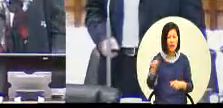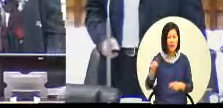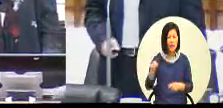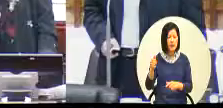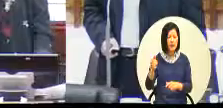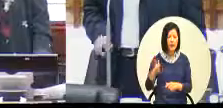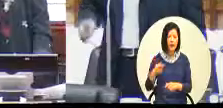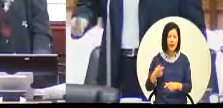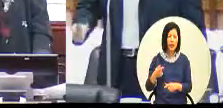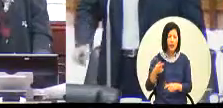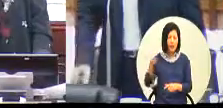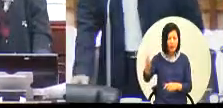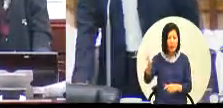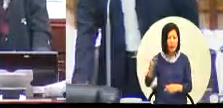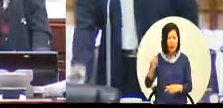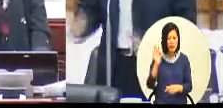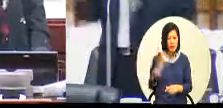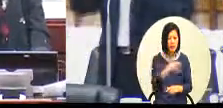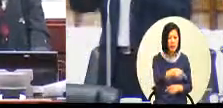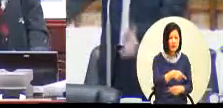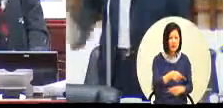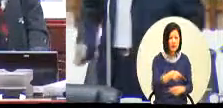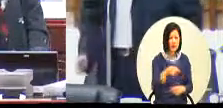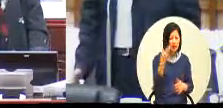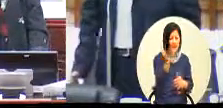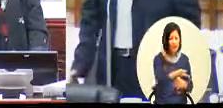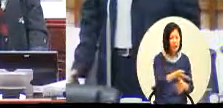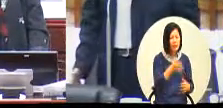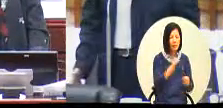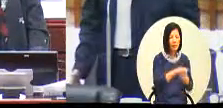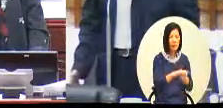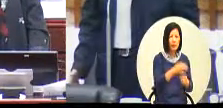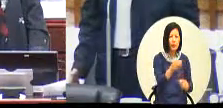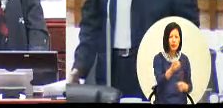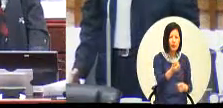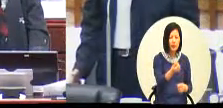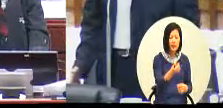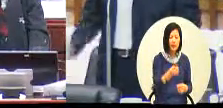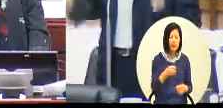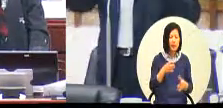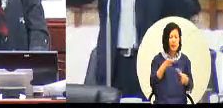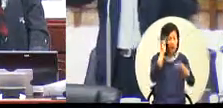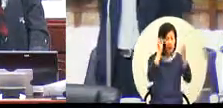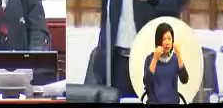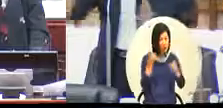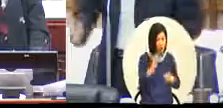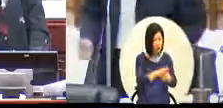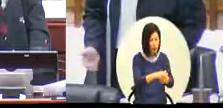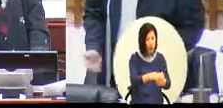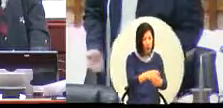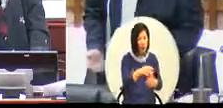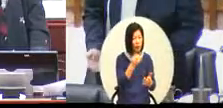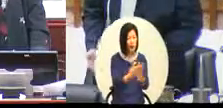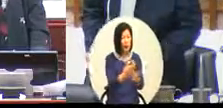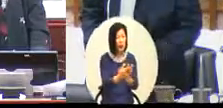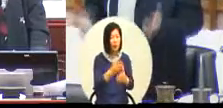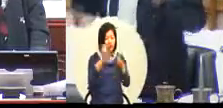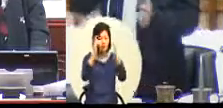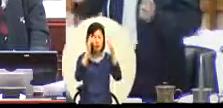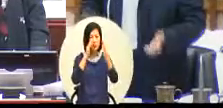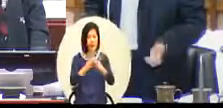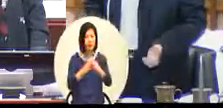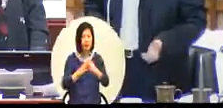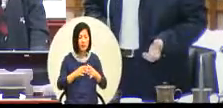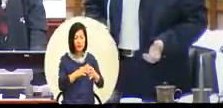儿不吃草，在这上面来讲，你主体的资源你并没有下放这个足够，你让我们高雄市的整个行政团